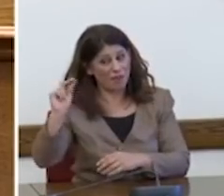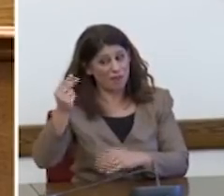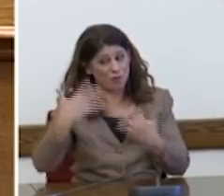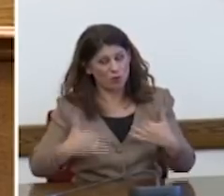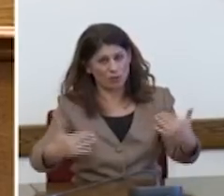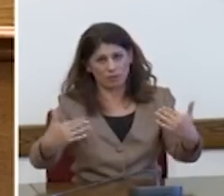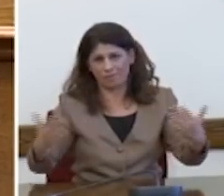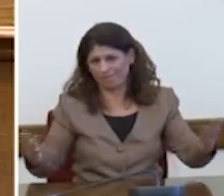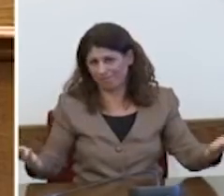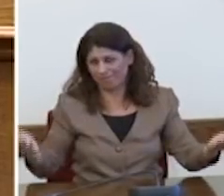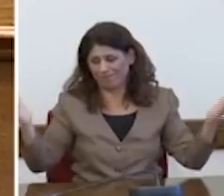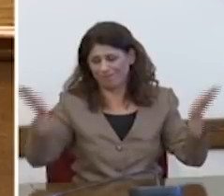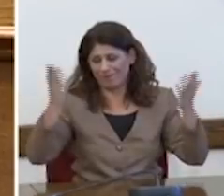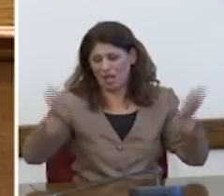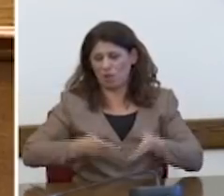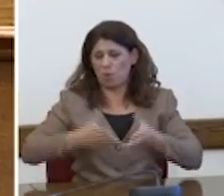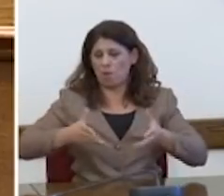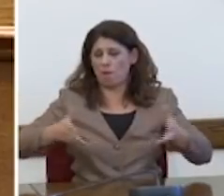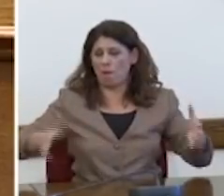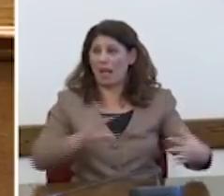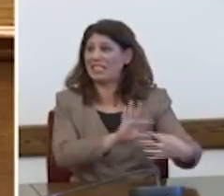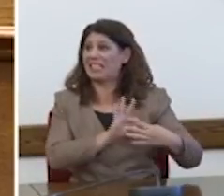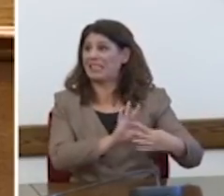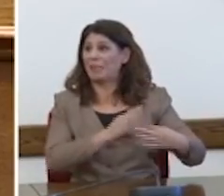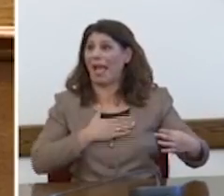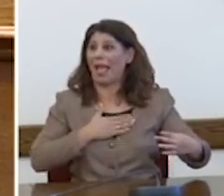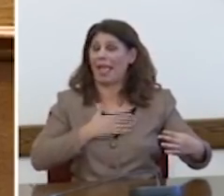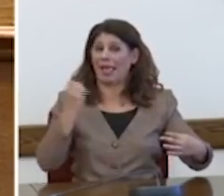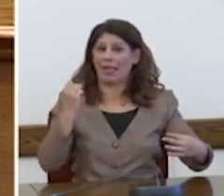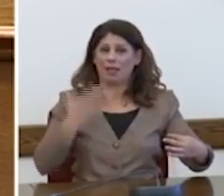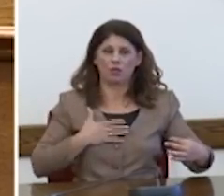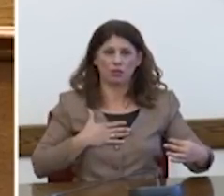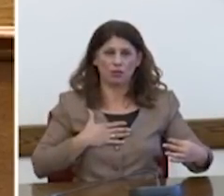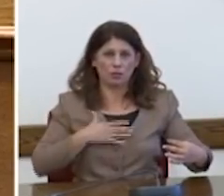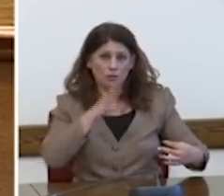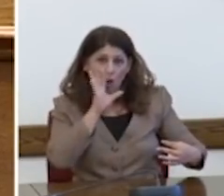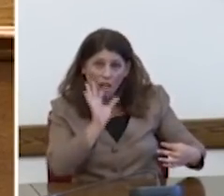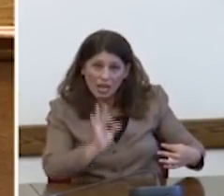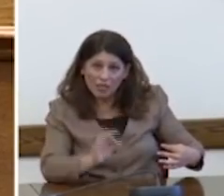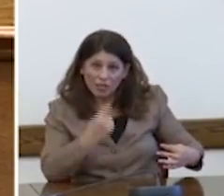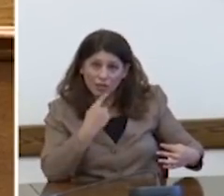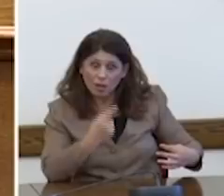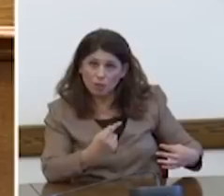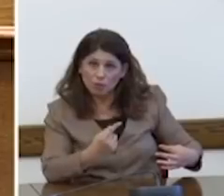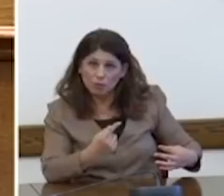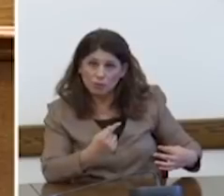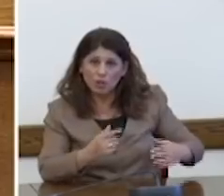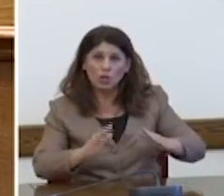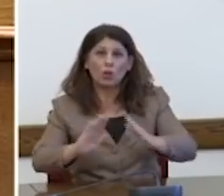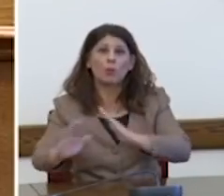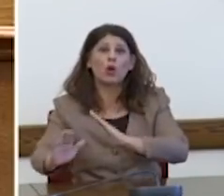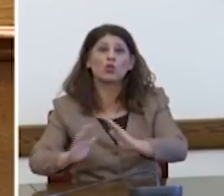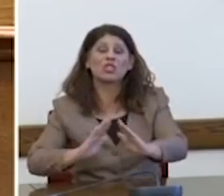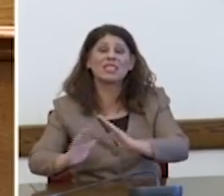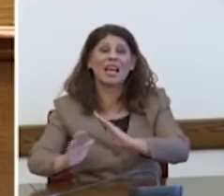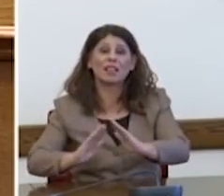έτσι διευρύναμε τις συμμαχίες μας ή, για να το πούμε στην πιο αληθινή γλώσσα σας, τους προστάτες μας, που